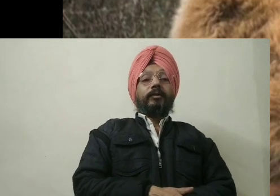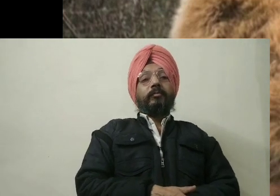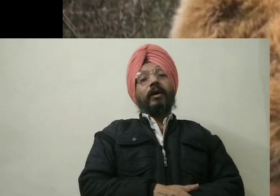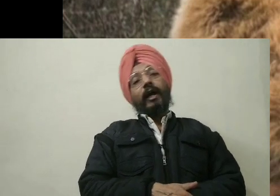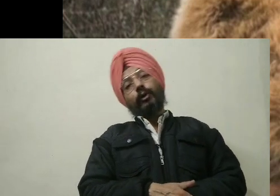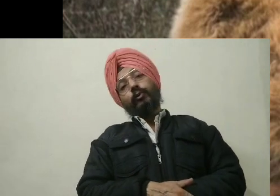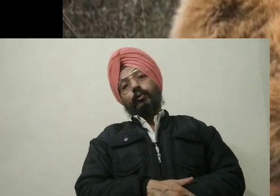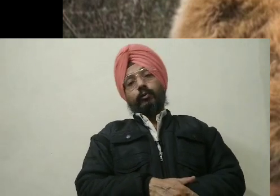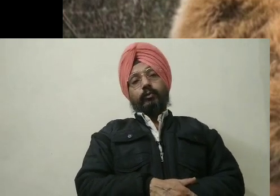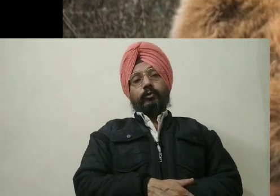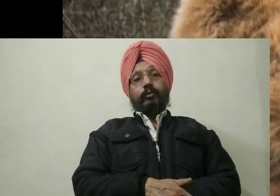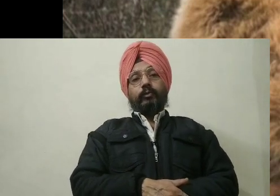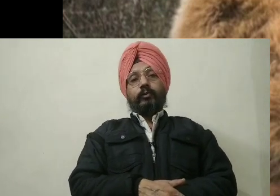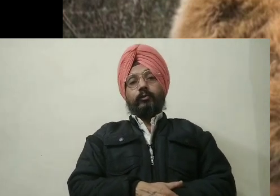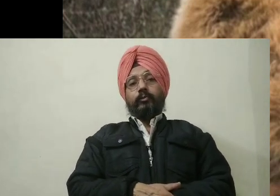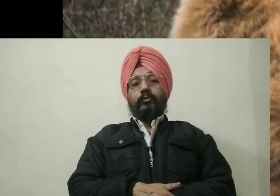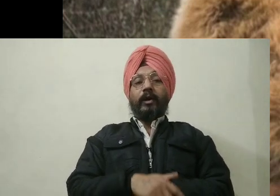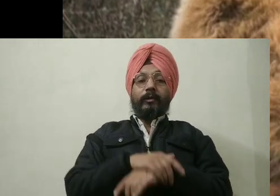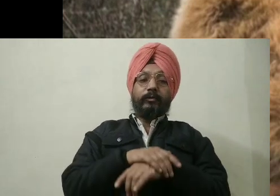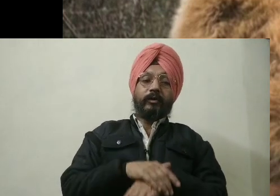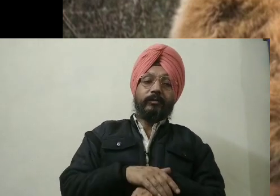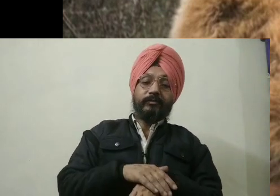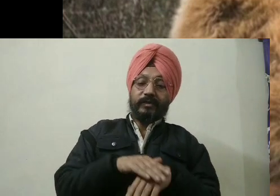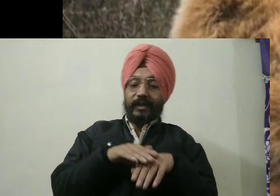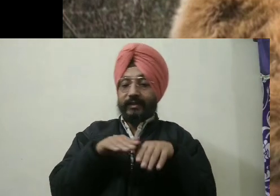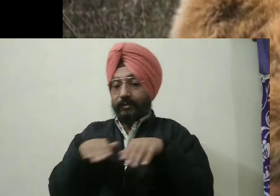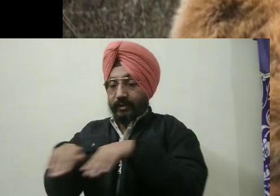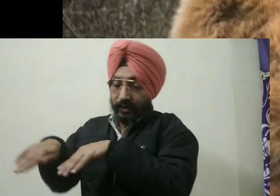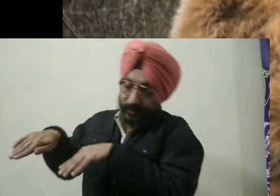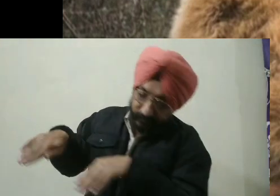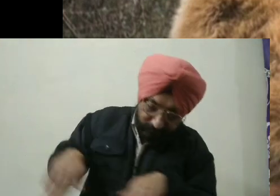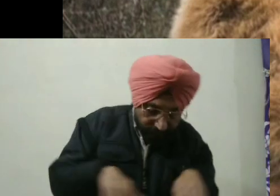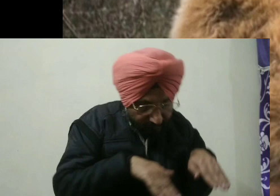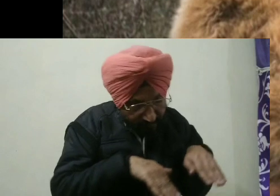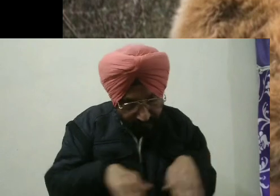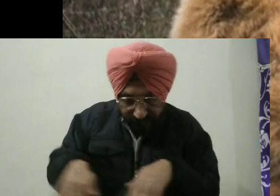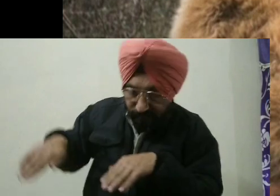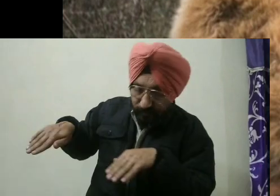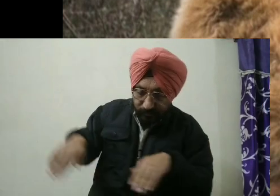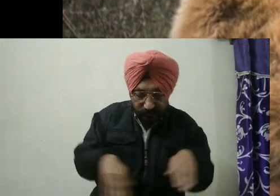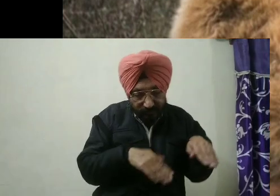भालू भालू को हम ऐसे बताएंगे